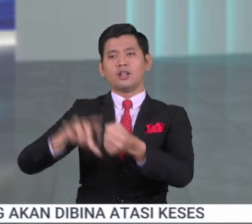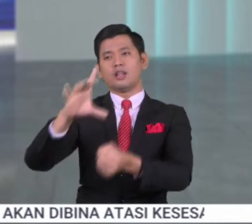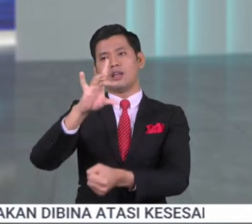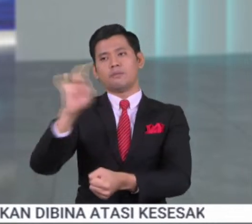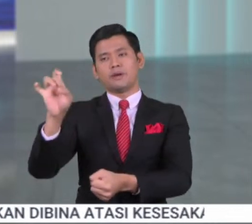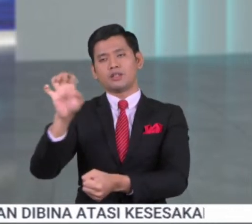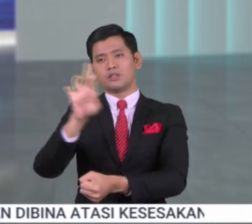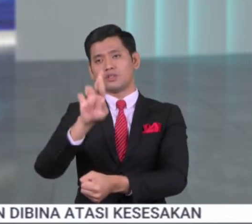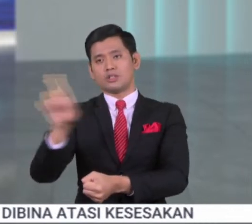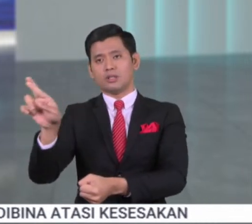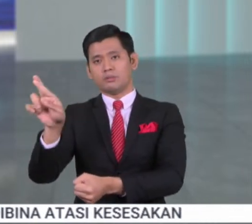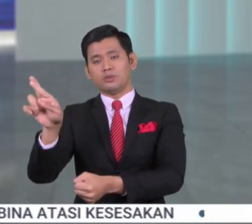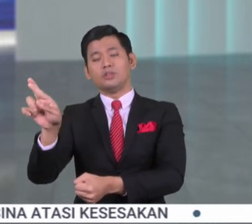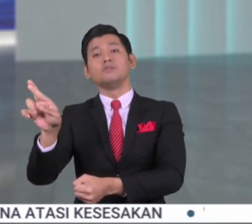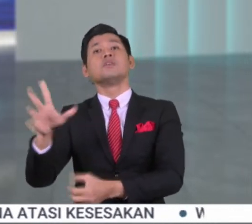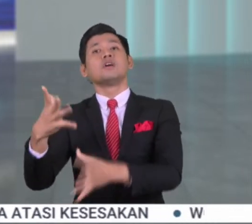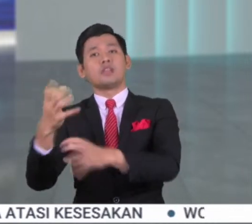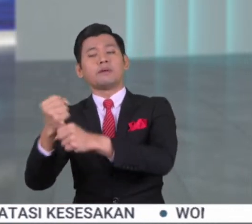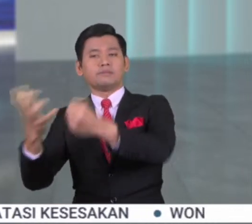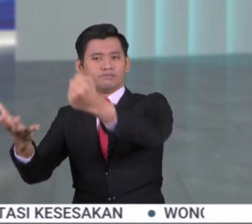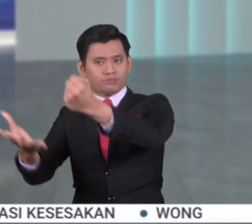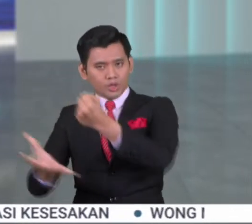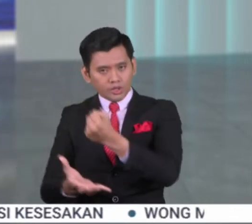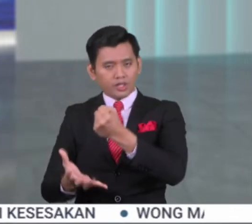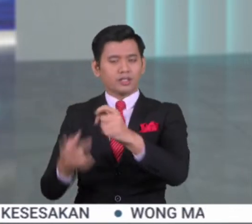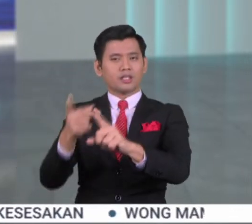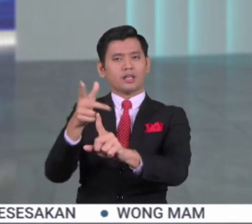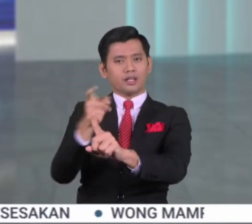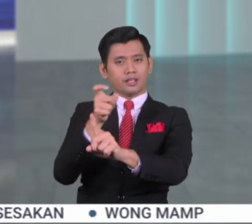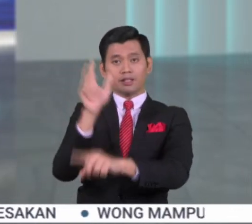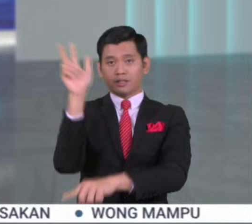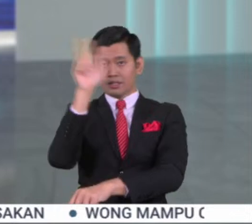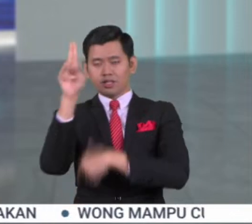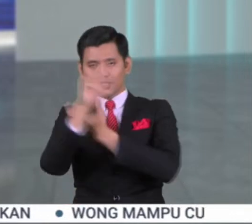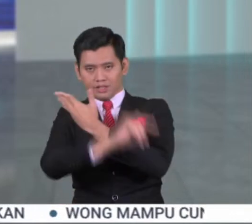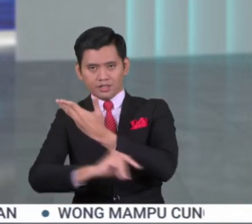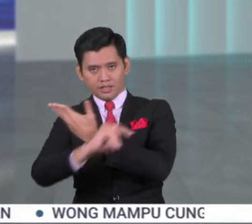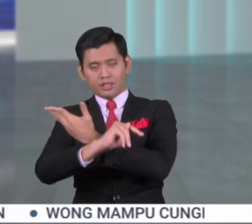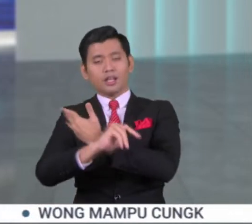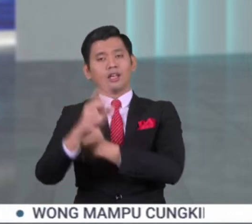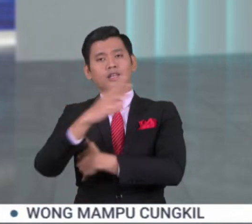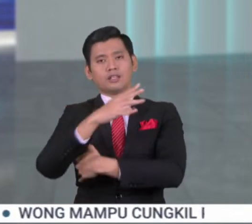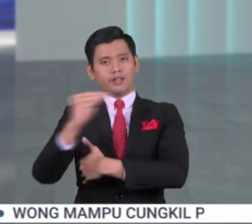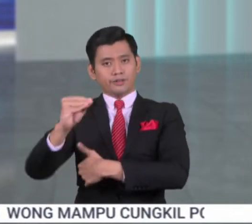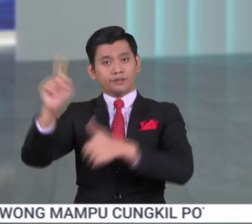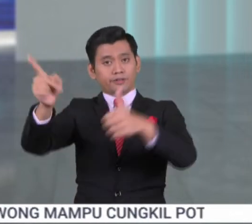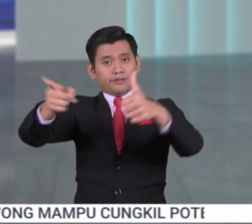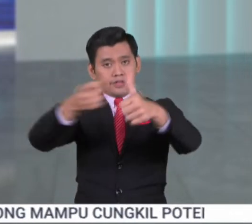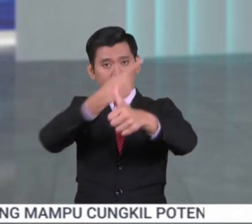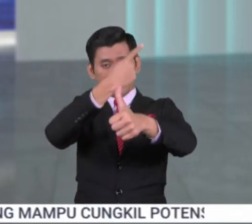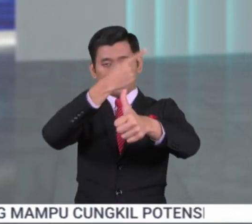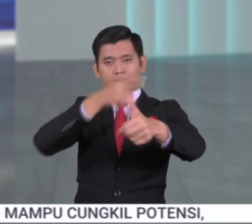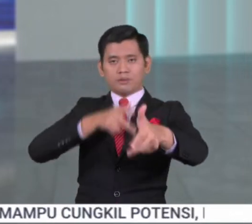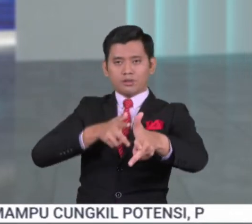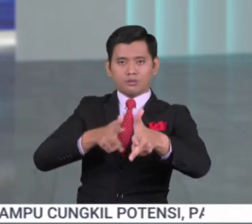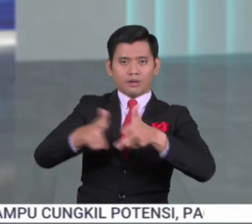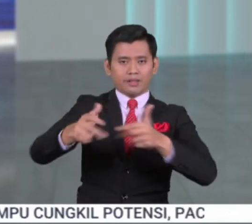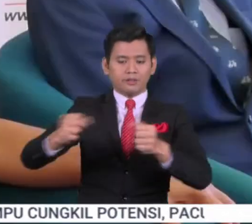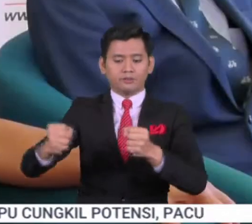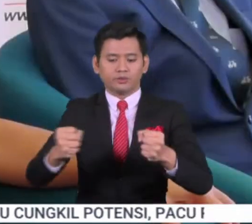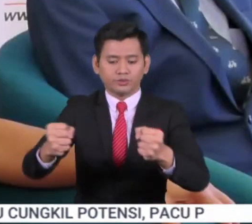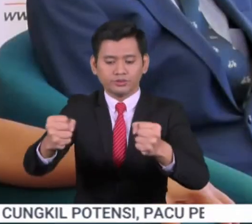RM808,000 daripada Kerajaan Negeri Terengganu sekaligus menjadi salah satu penaja utama perlumbaan edisi ke-27.